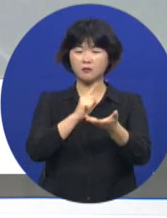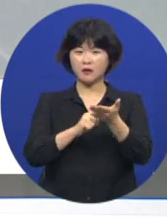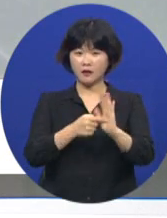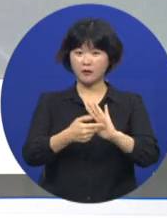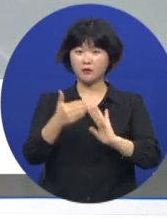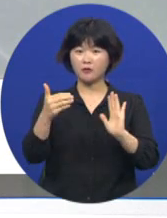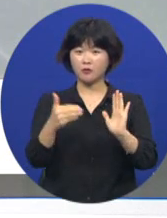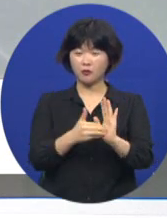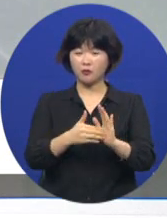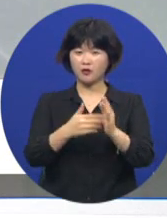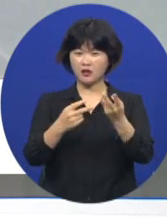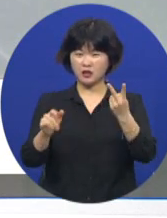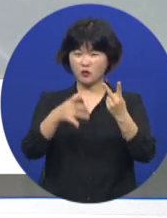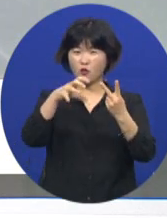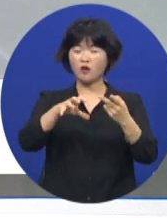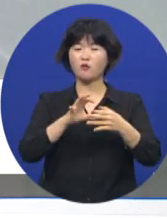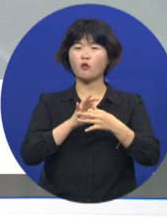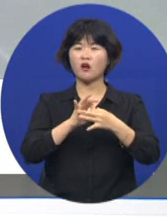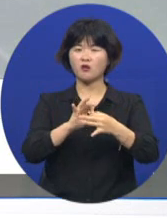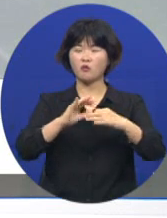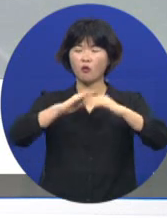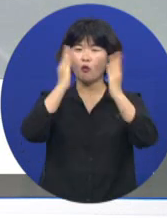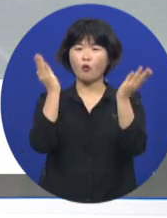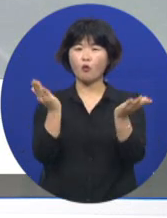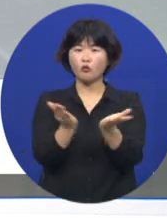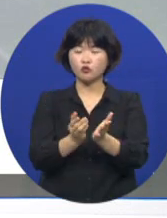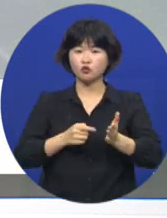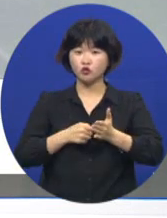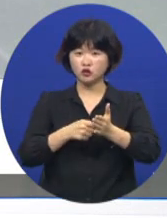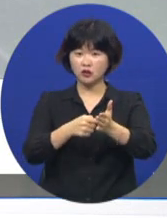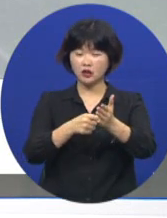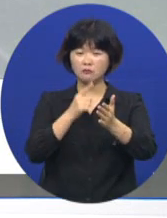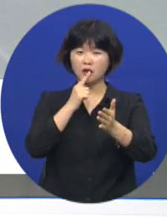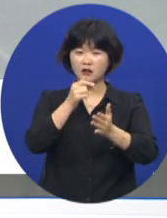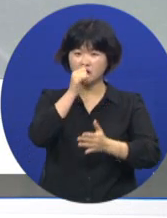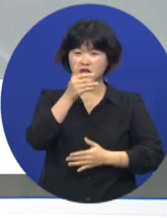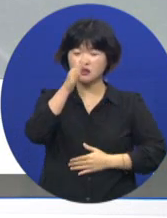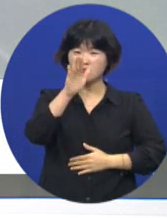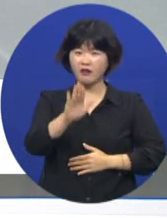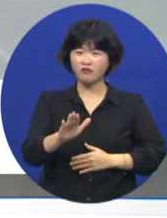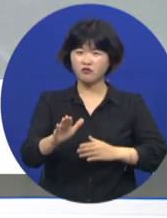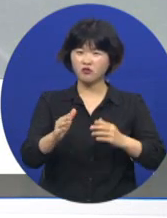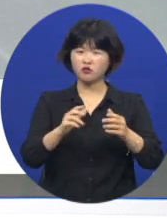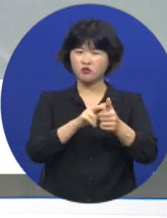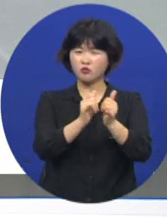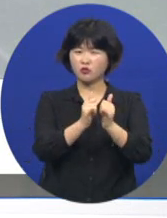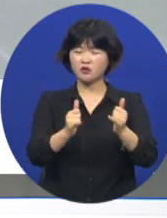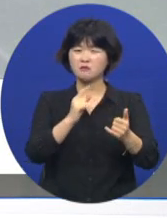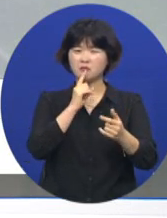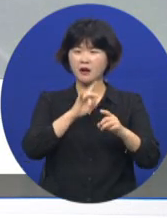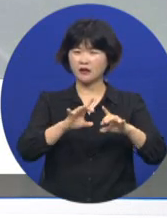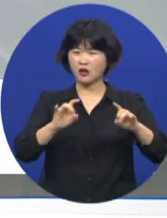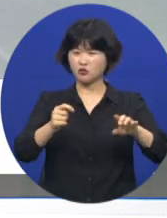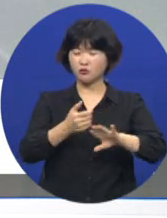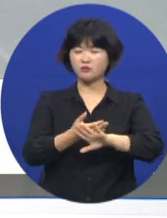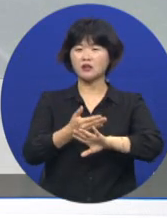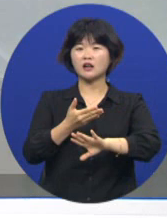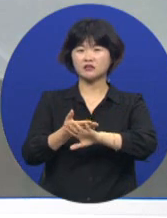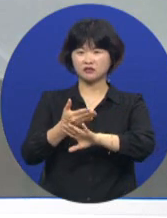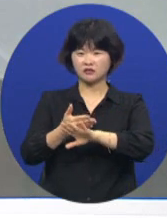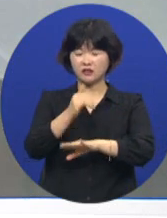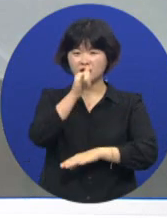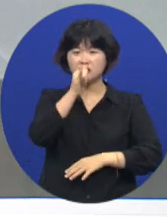말했고, 제2공항에 대해서는 모두가 추진하겠다고 했지만 후보들 간의 미묘한 신경전을 벌이기도